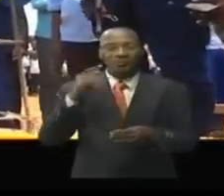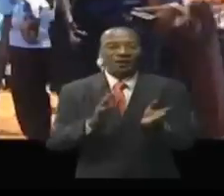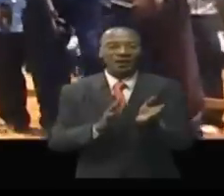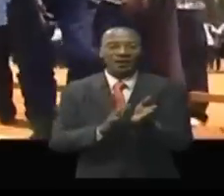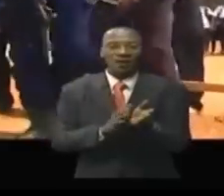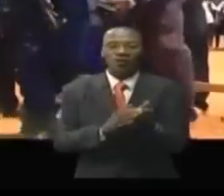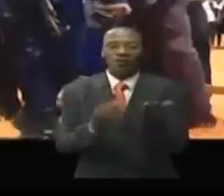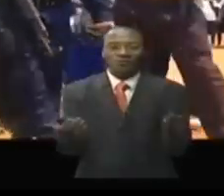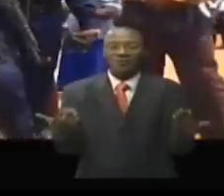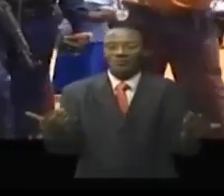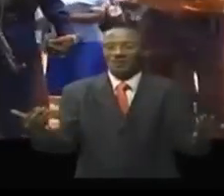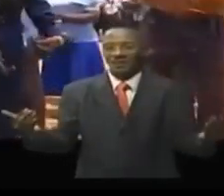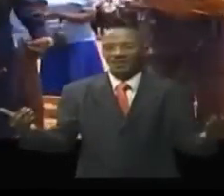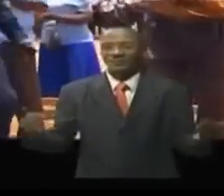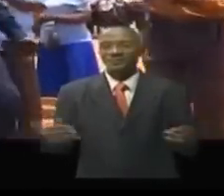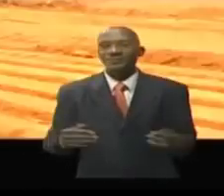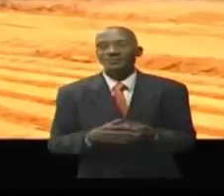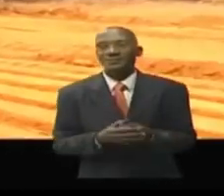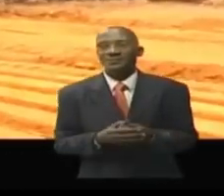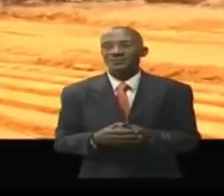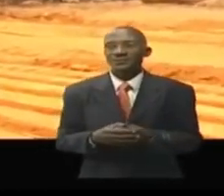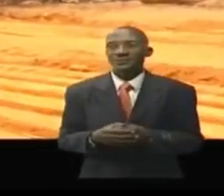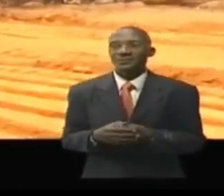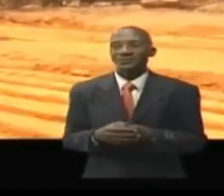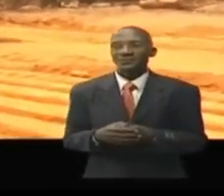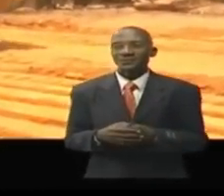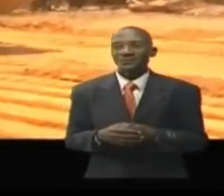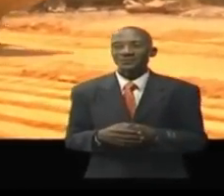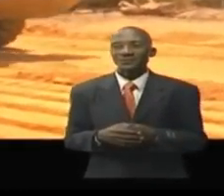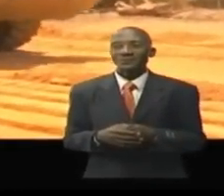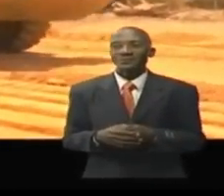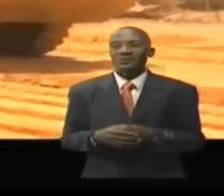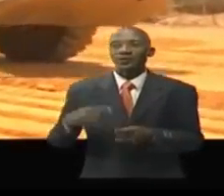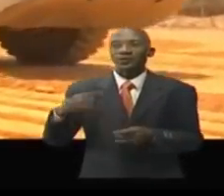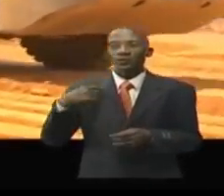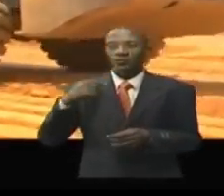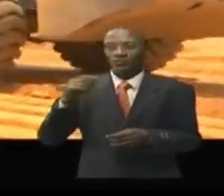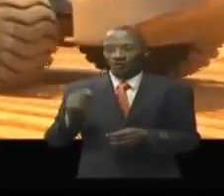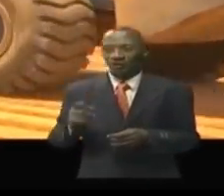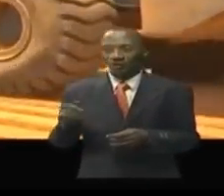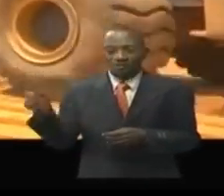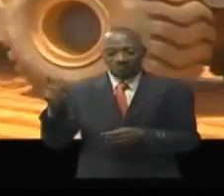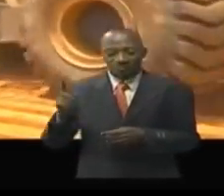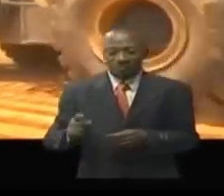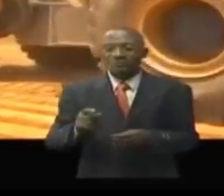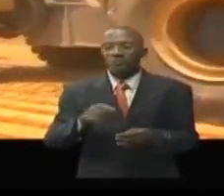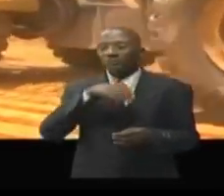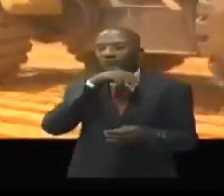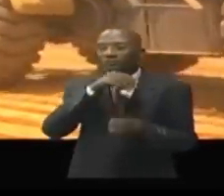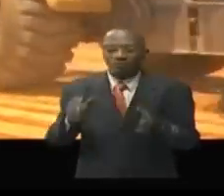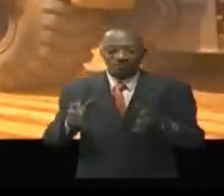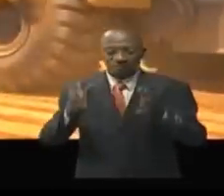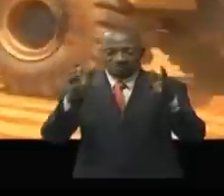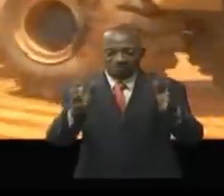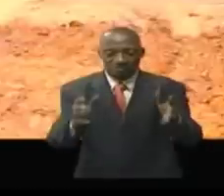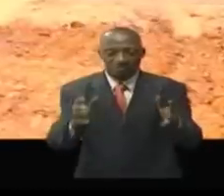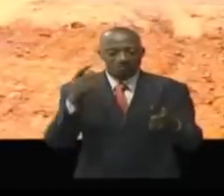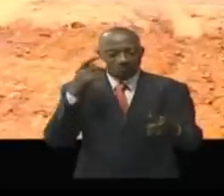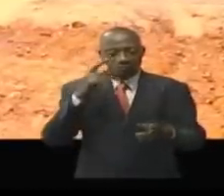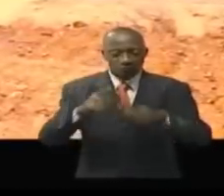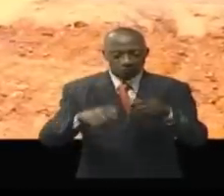Katebi. Les routes du village Lualaba, Mupanja ont également subi leur cure de jouvence